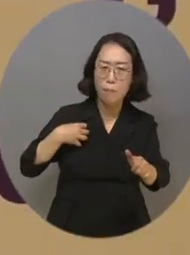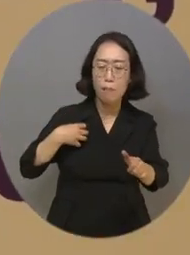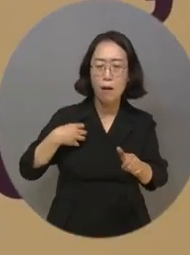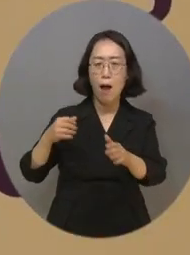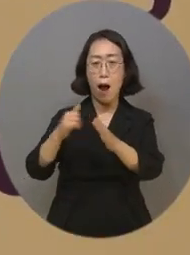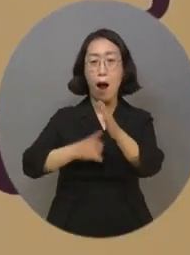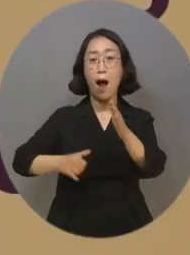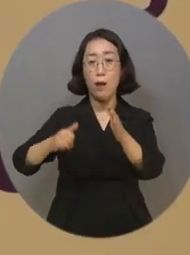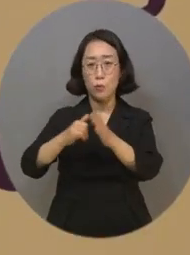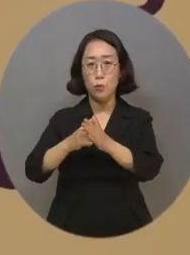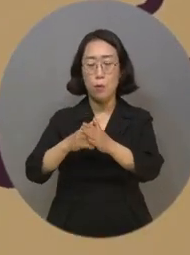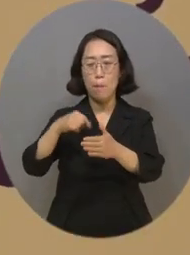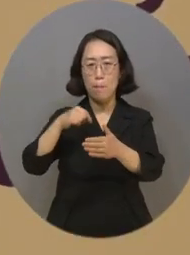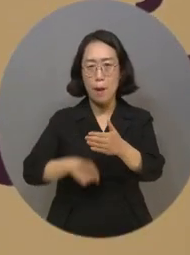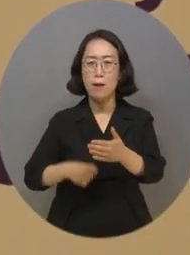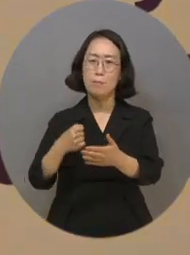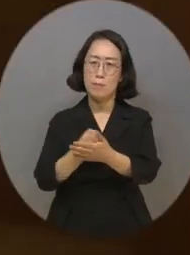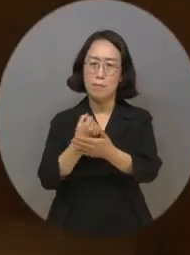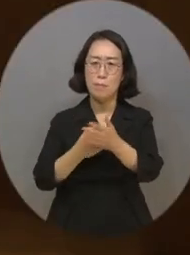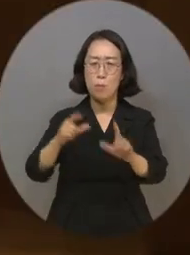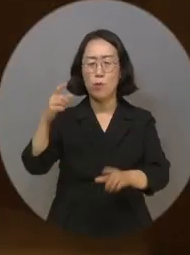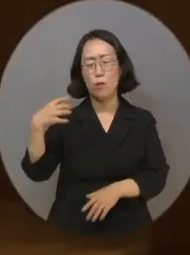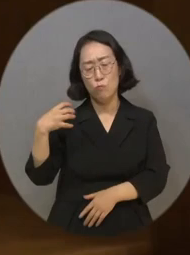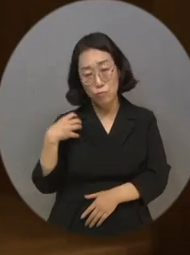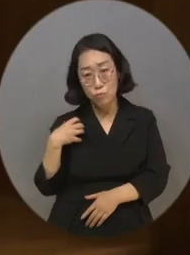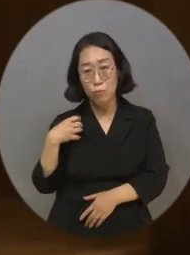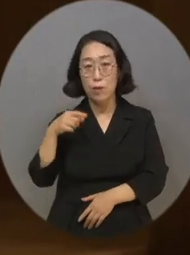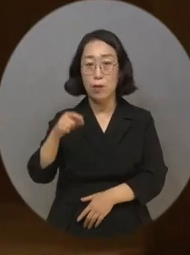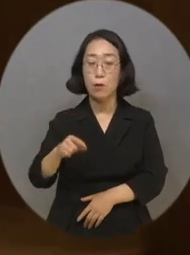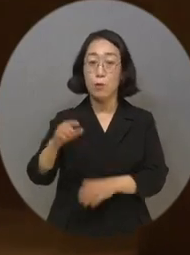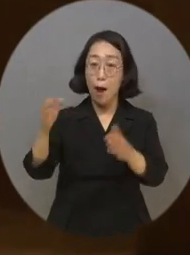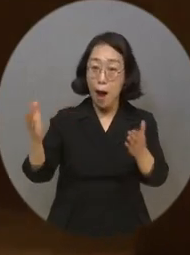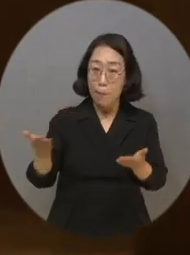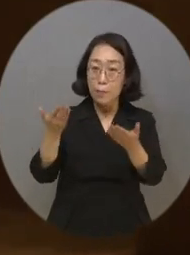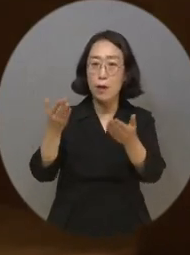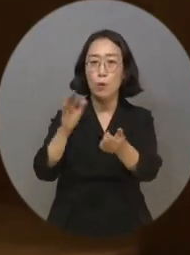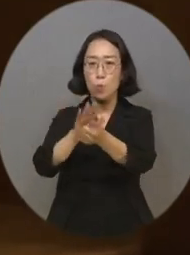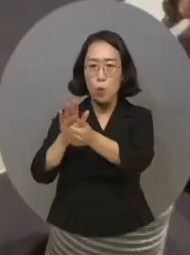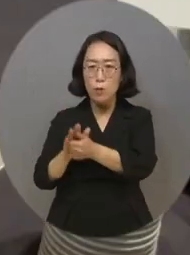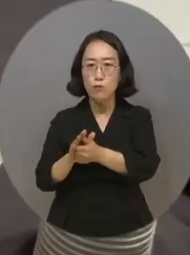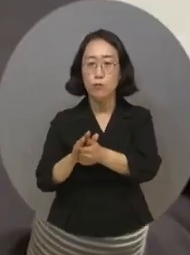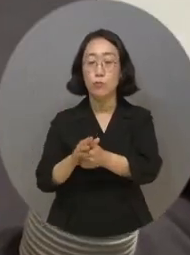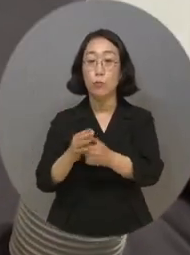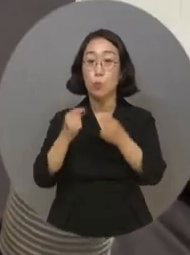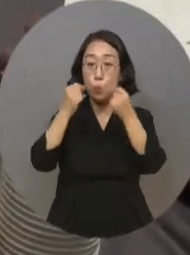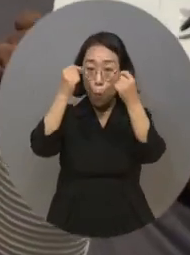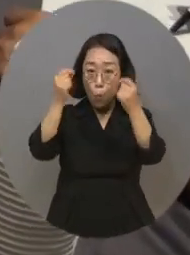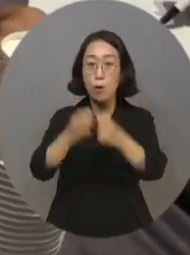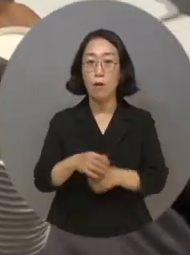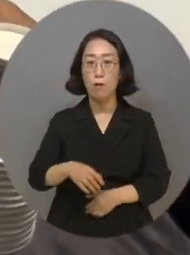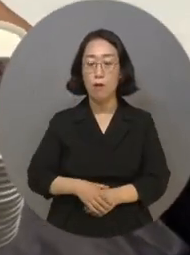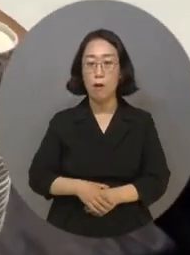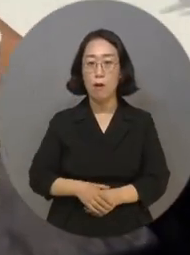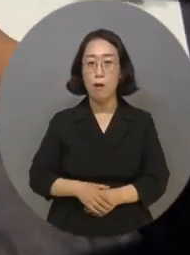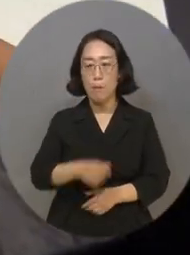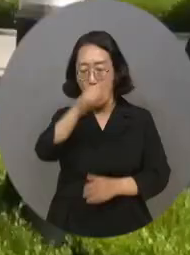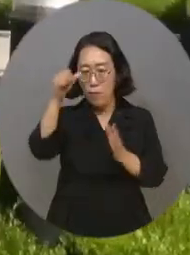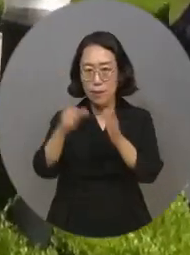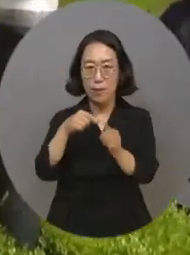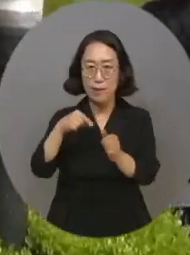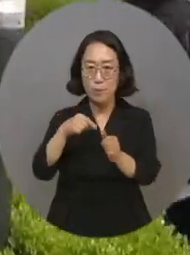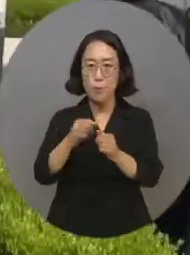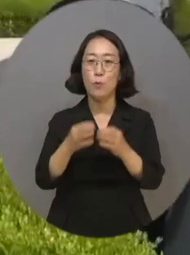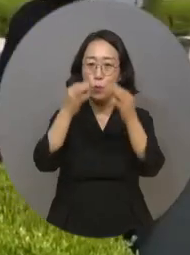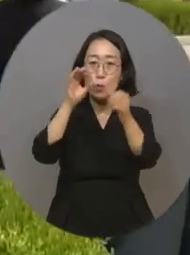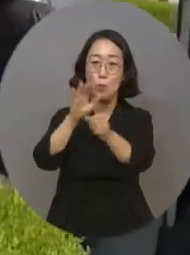발달장애인 부모들의 애달픈 양육의 무게, 그 짐을 함께 나눠지려는 노력, 의정부 평생학습원이 시작했습니다.